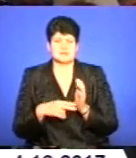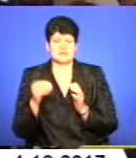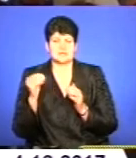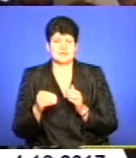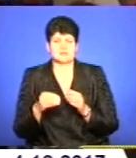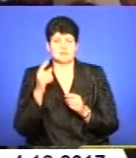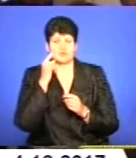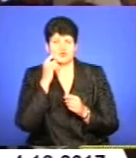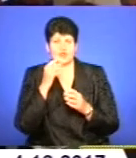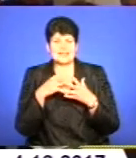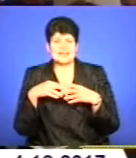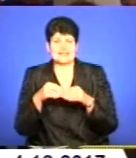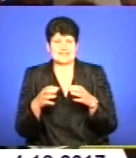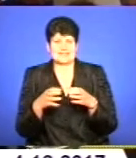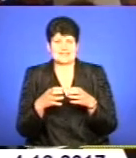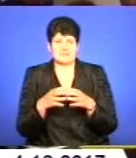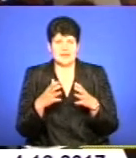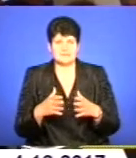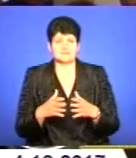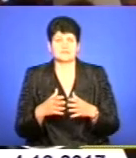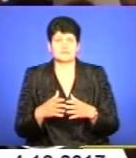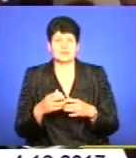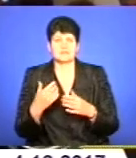всі категорії, і тільки десь в межах